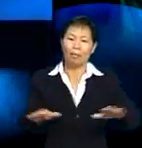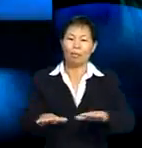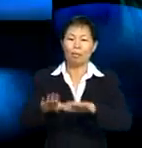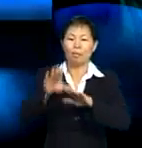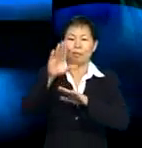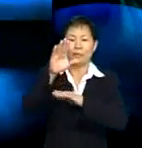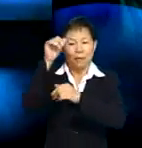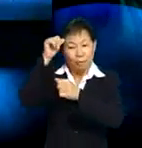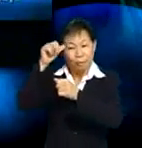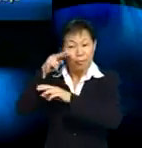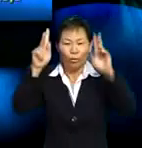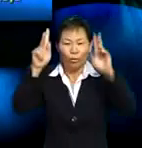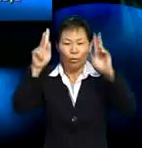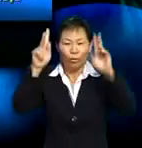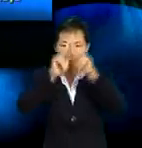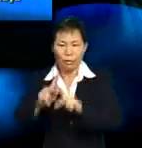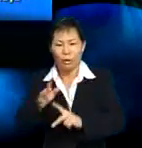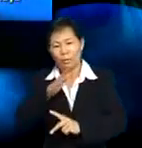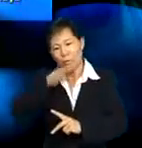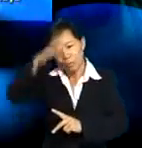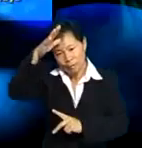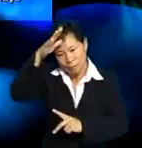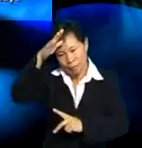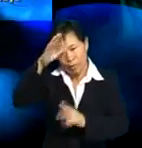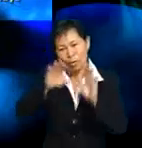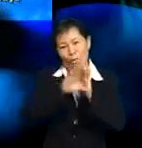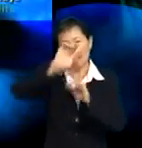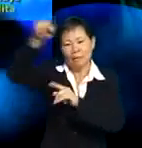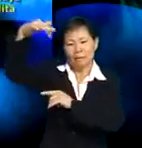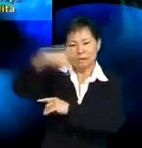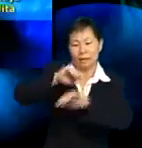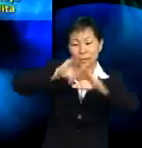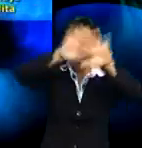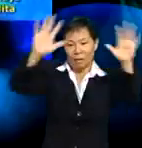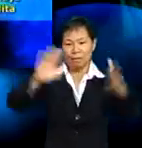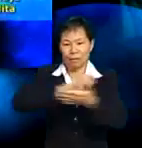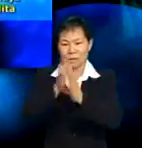foto aryadu upah mencari penerang